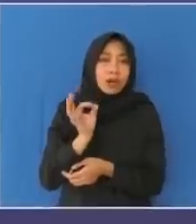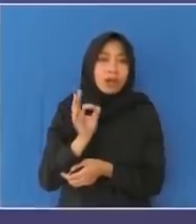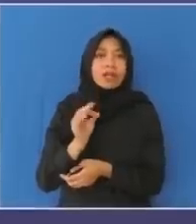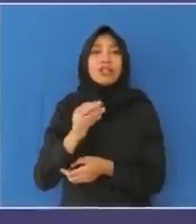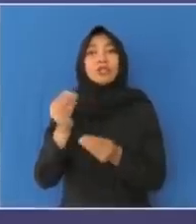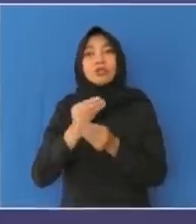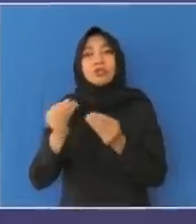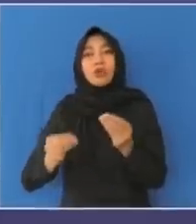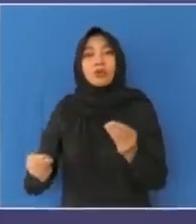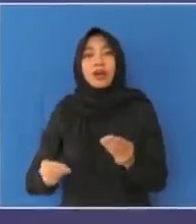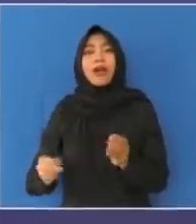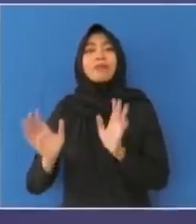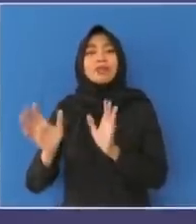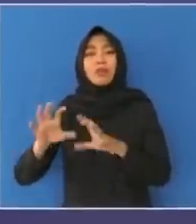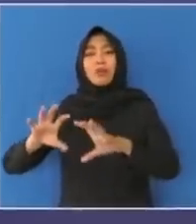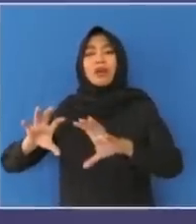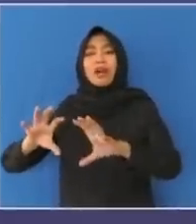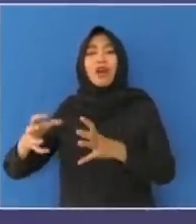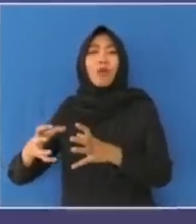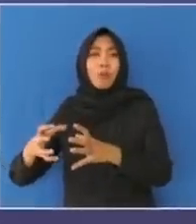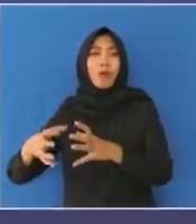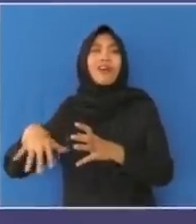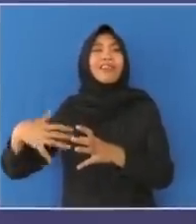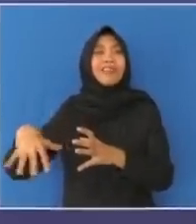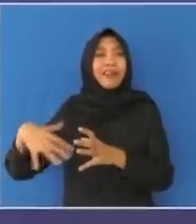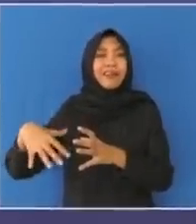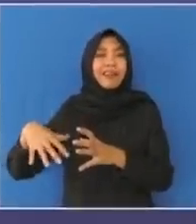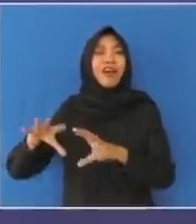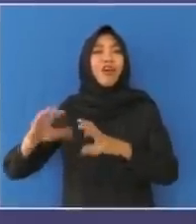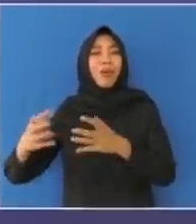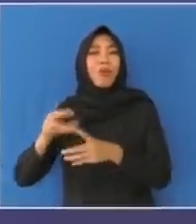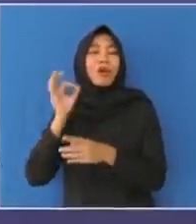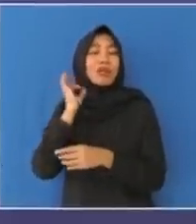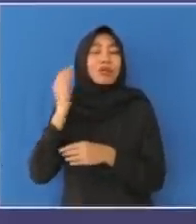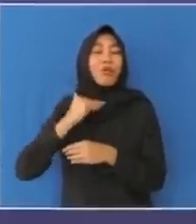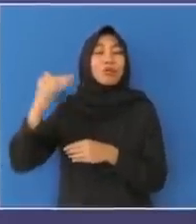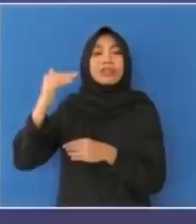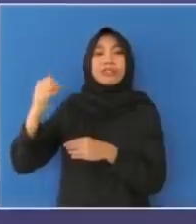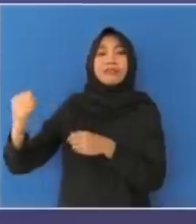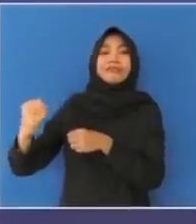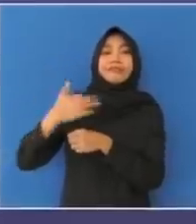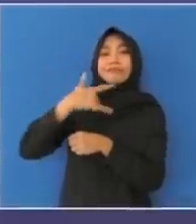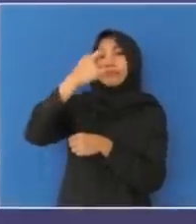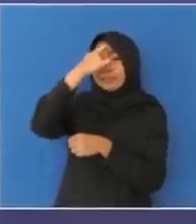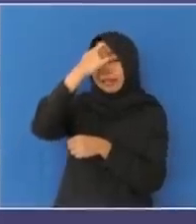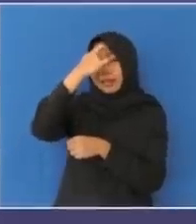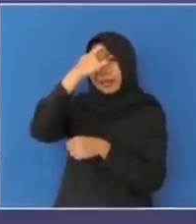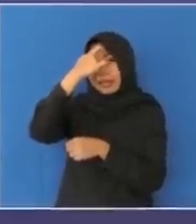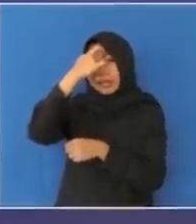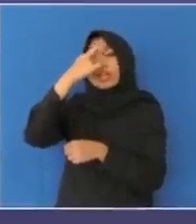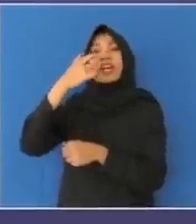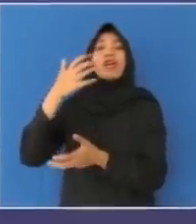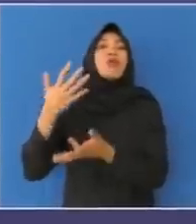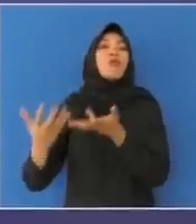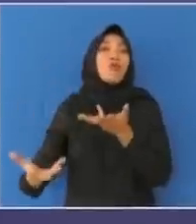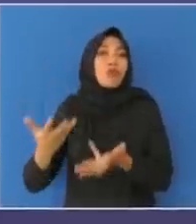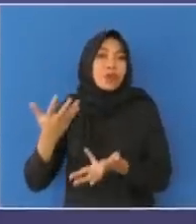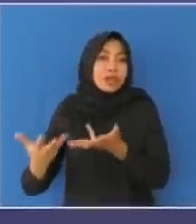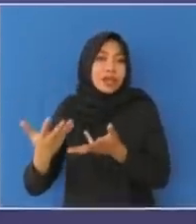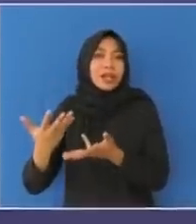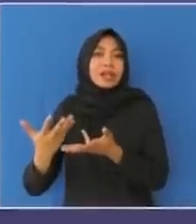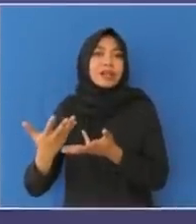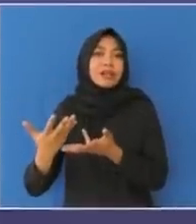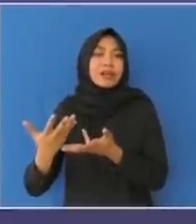desa adalah kelompok-kelompok yang rentan yang apabila terinfeksi Penyakit ini akan